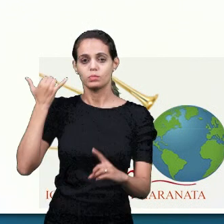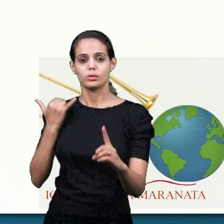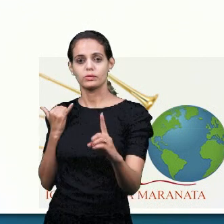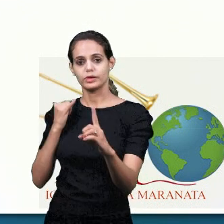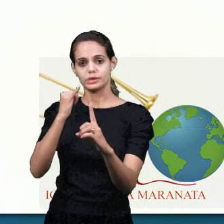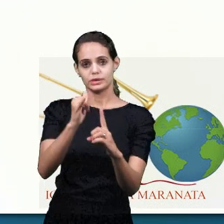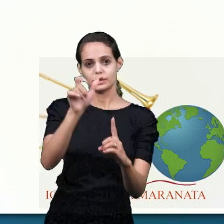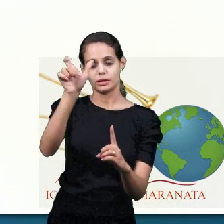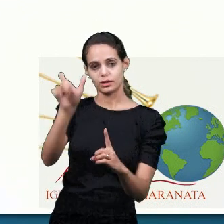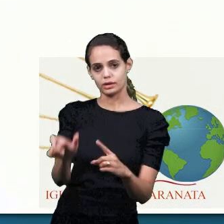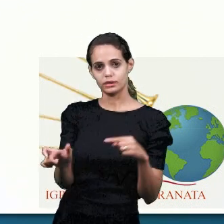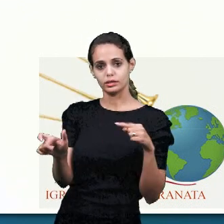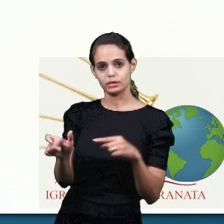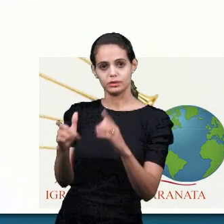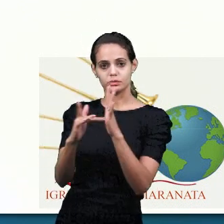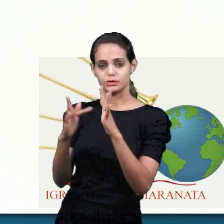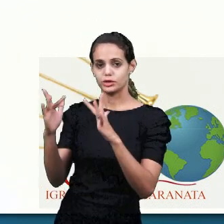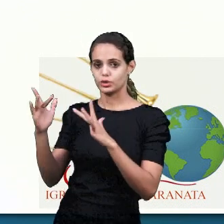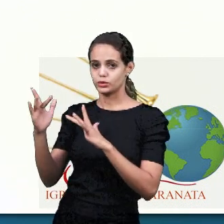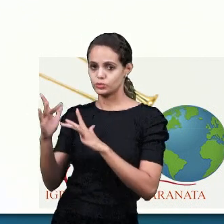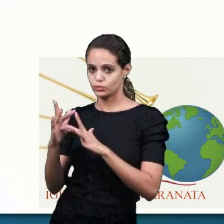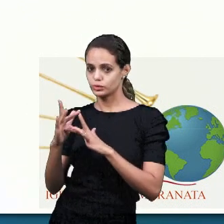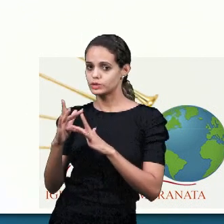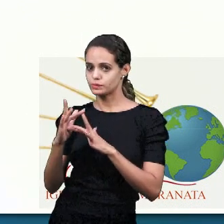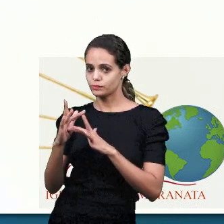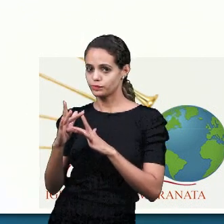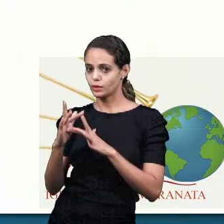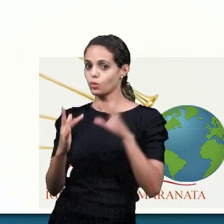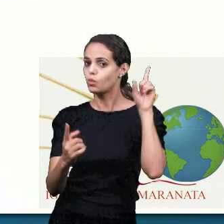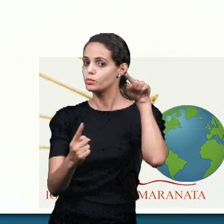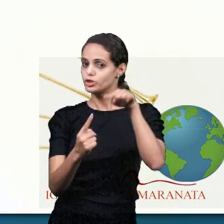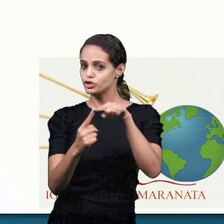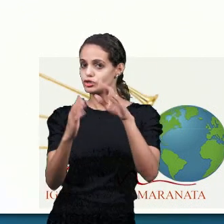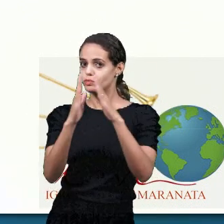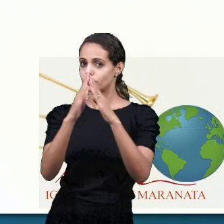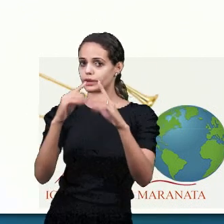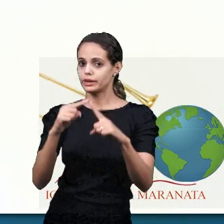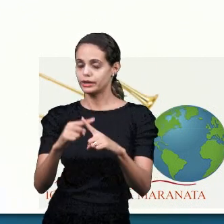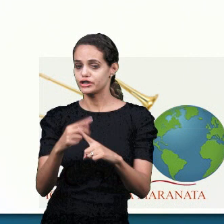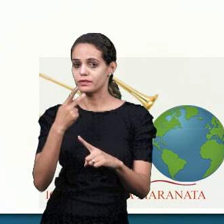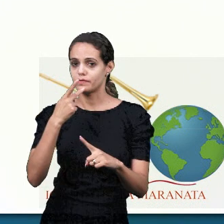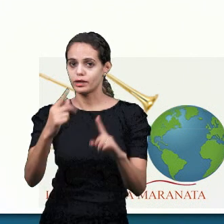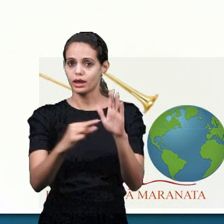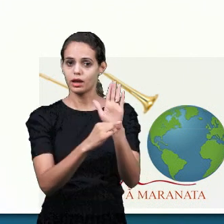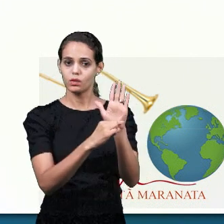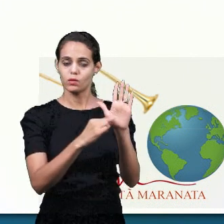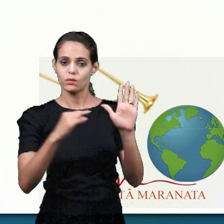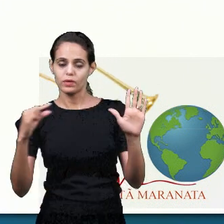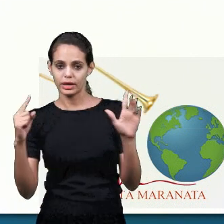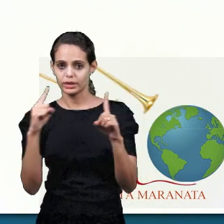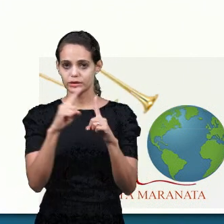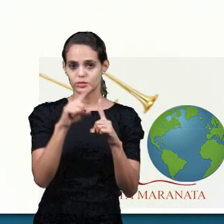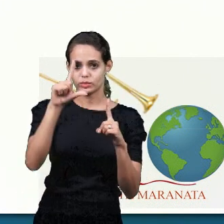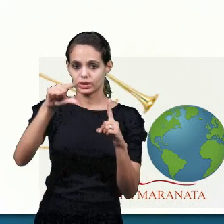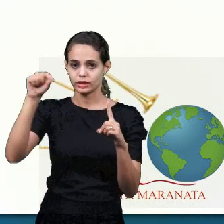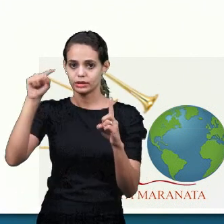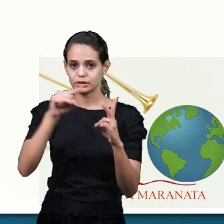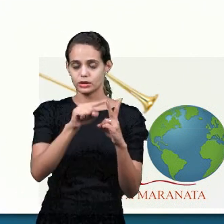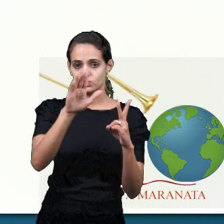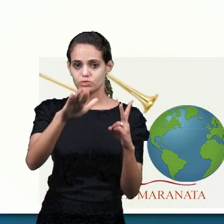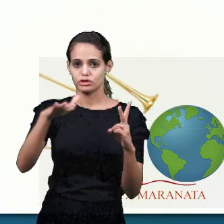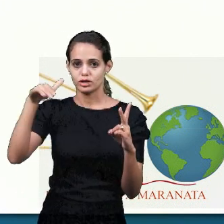l'Église et citer le verset correspondant par rapport à l'élection, B,